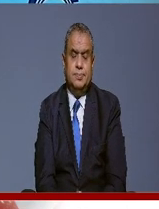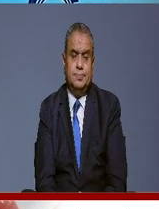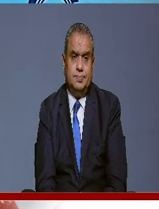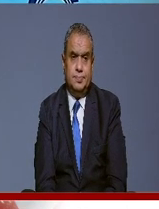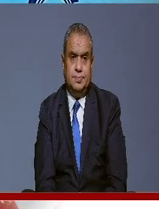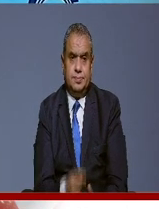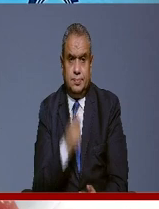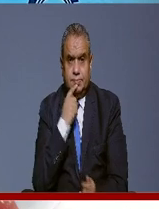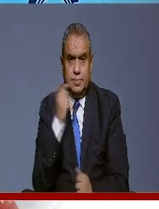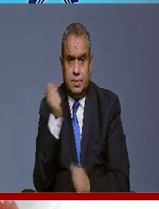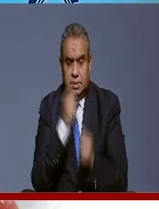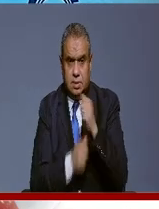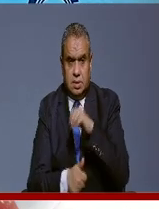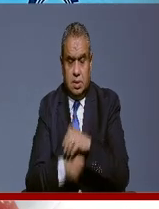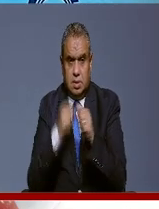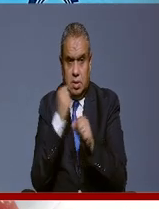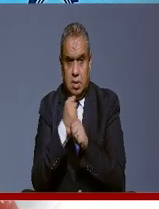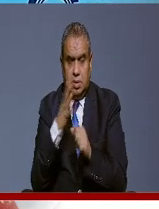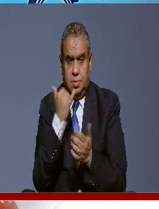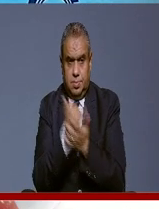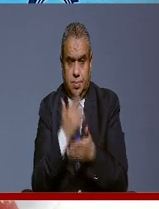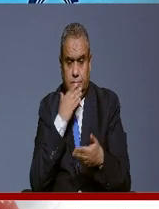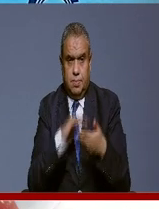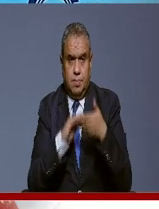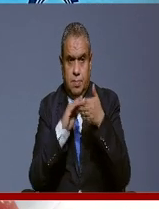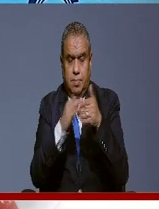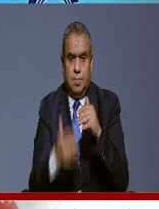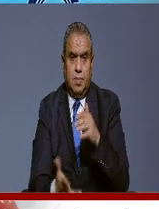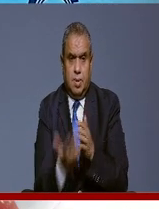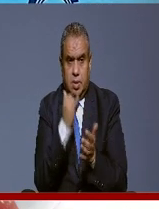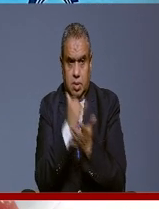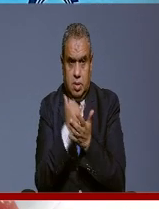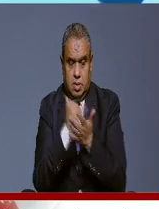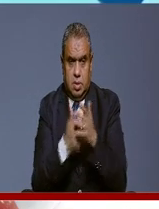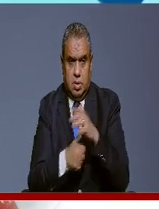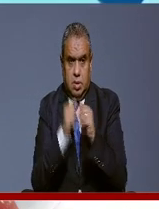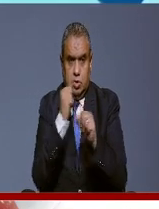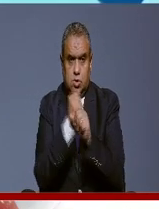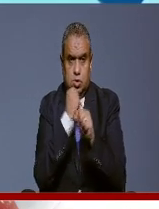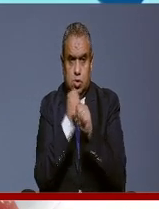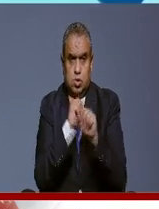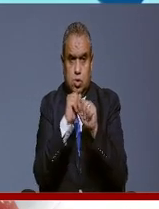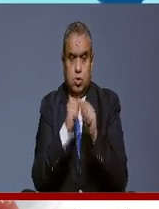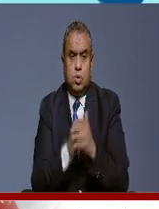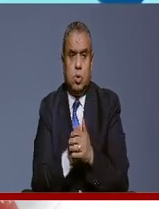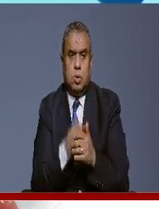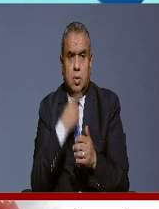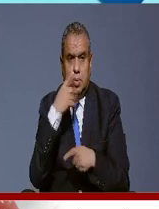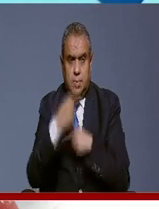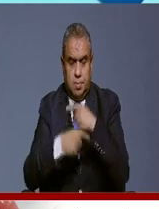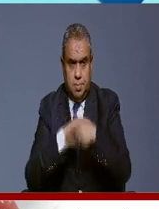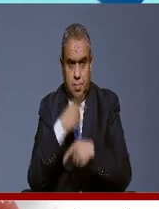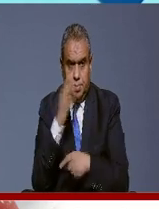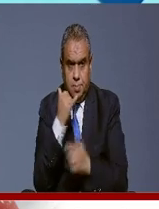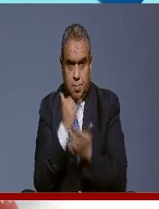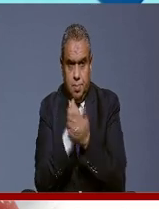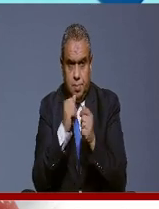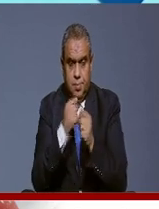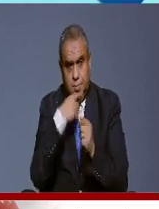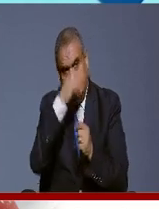الصناعة بصفة عامة يا فندم دايما أي صنع بيجي إحنا بنتعامل مع الدولة كلها، يعني ما شاء الله إحنا